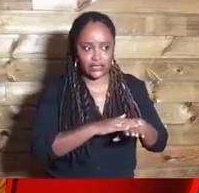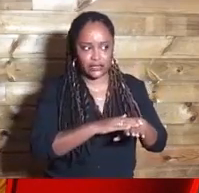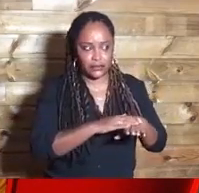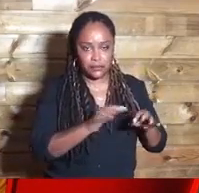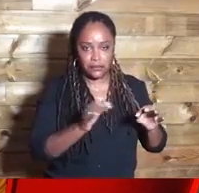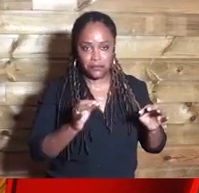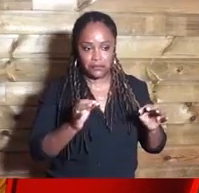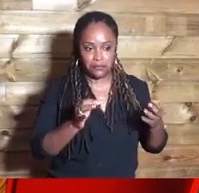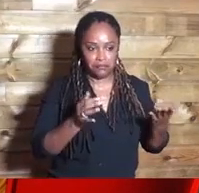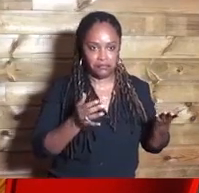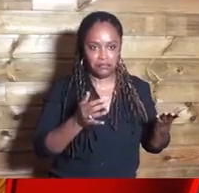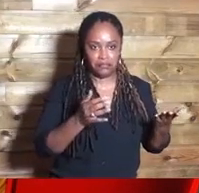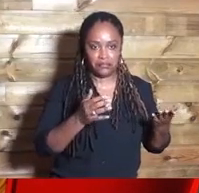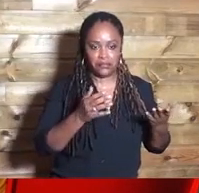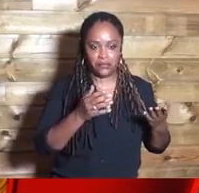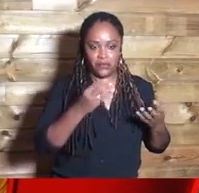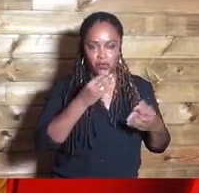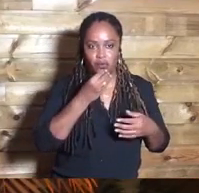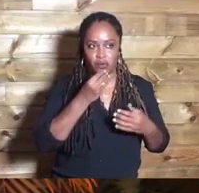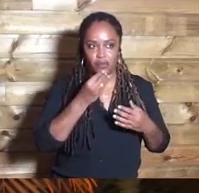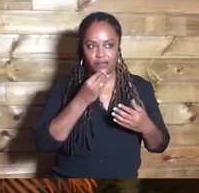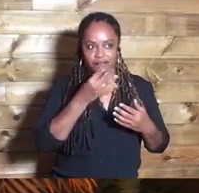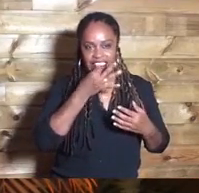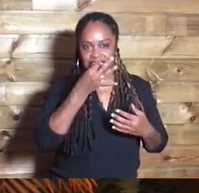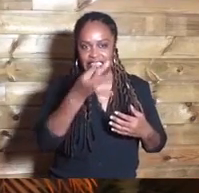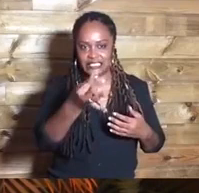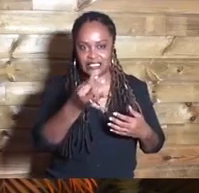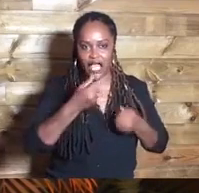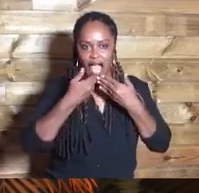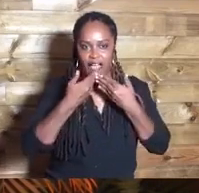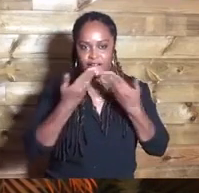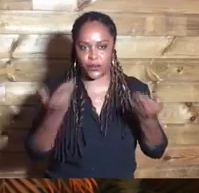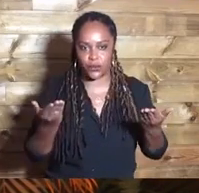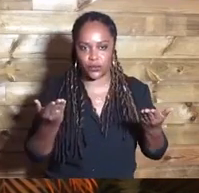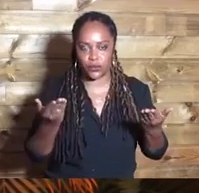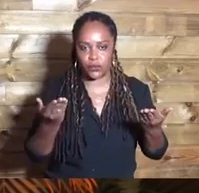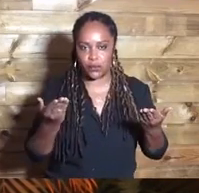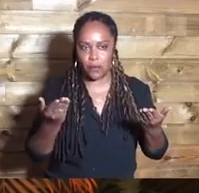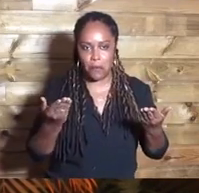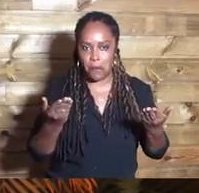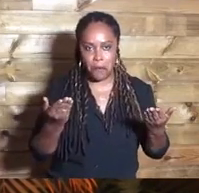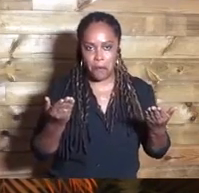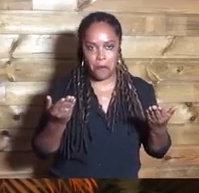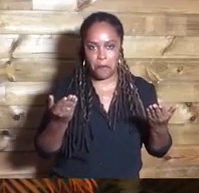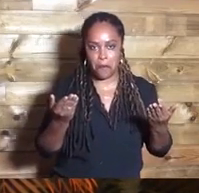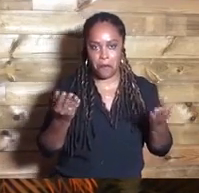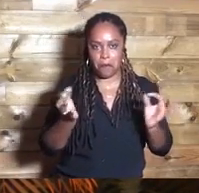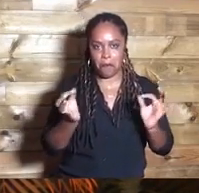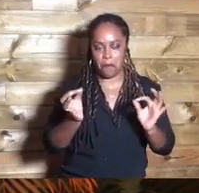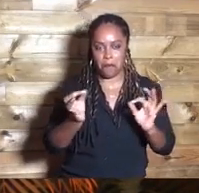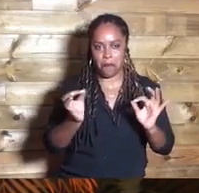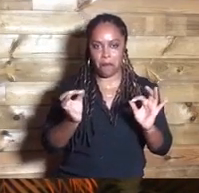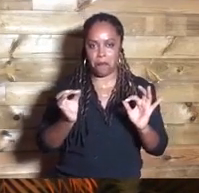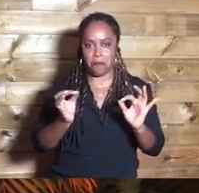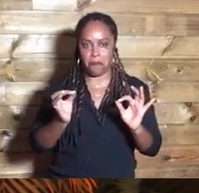classe politique classique n'aurait osé franchir ce pas et dire « nous menons une liste différente pour un